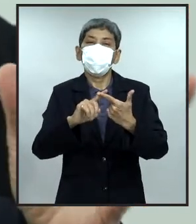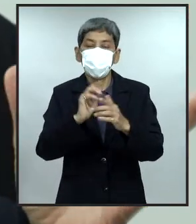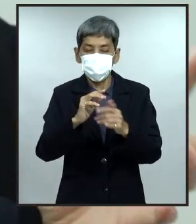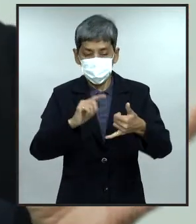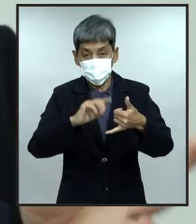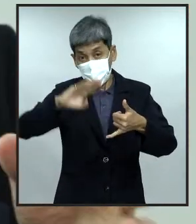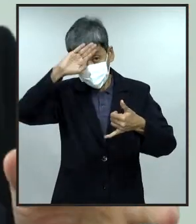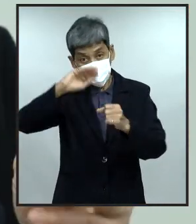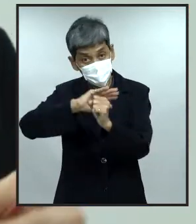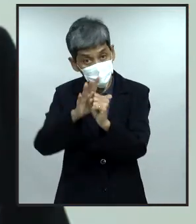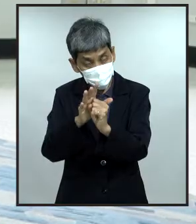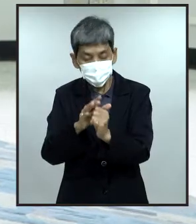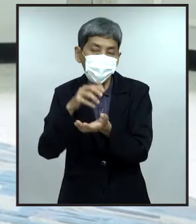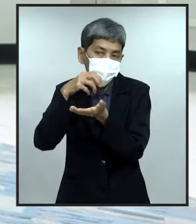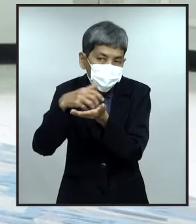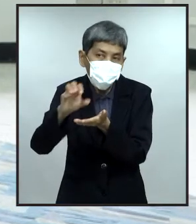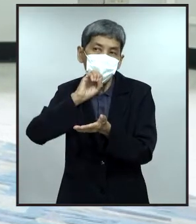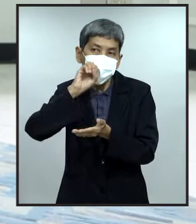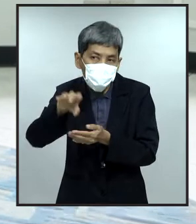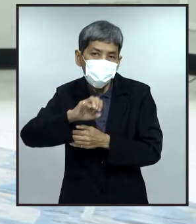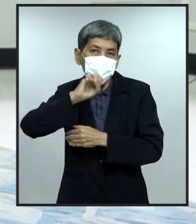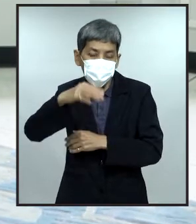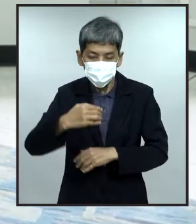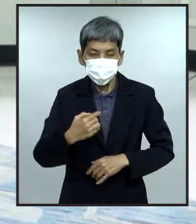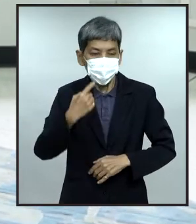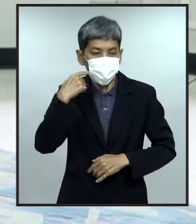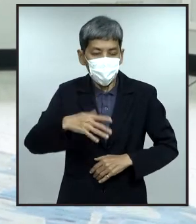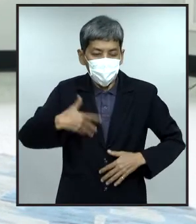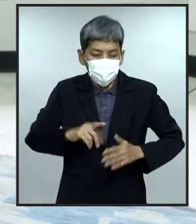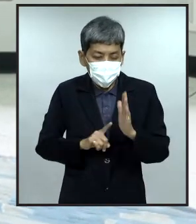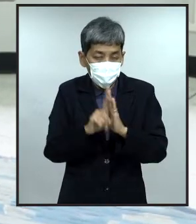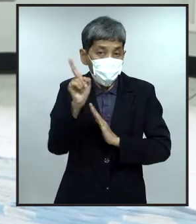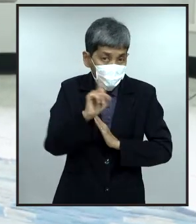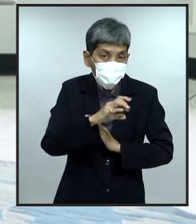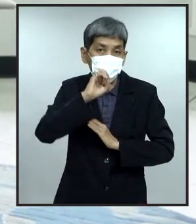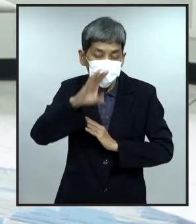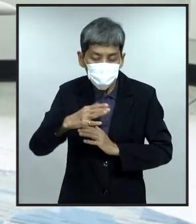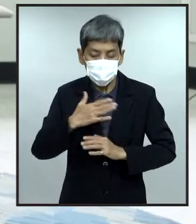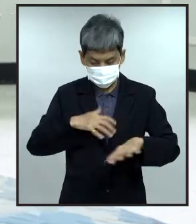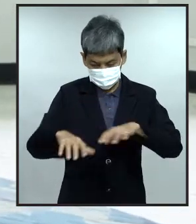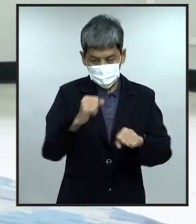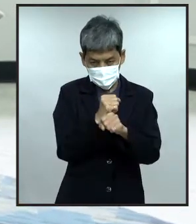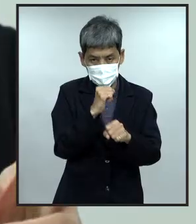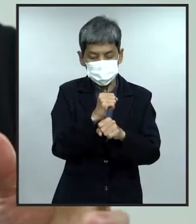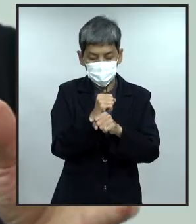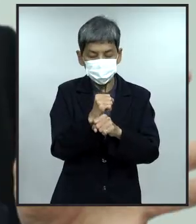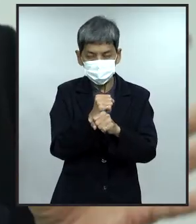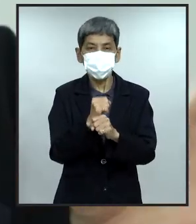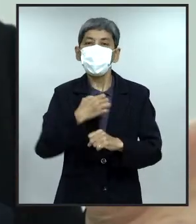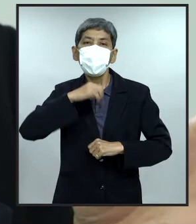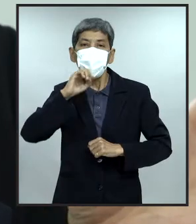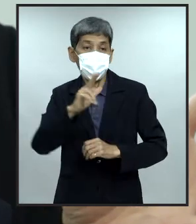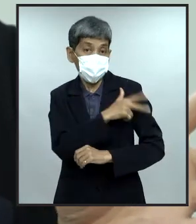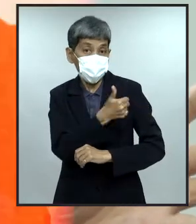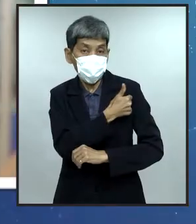ไข้มารายงานอุณหภูมิของตัวเองอะไรต่ออะไรพวกนี้เราต้องเตรียมการแล้วเราก็จะต้องพวกหมอที่จะเ